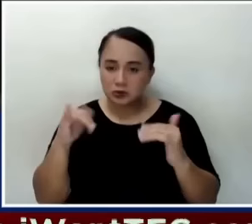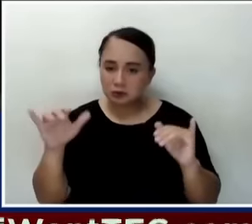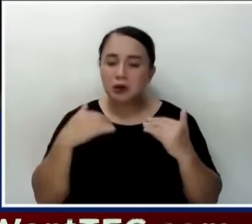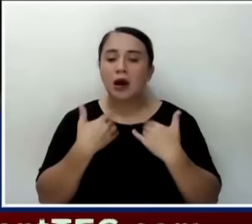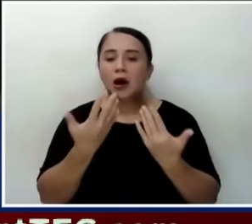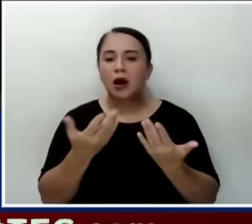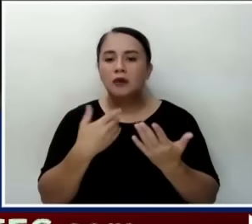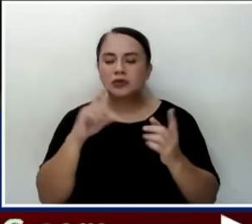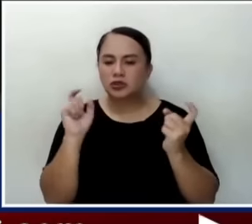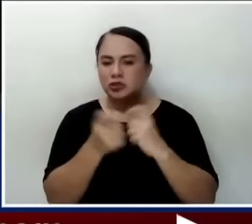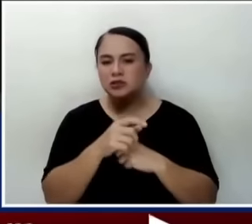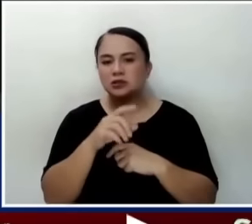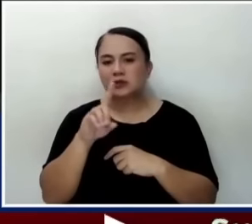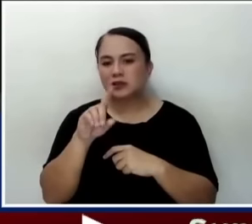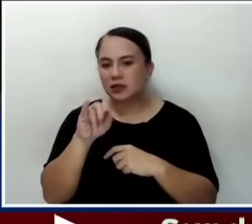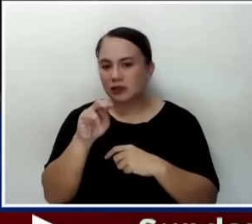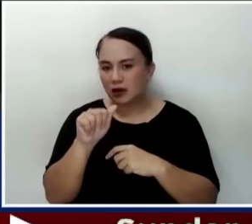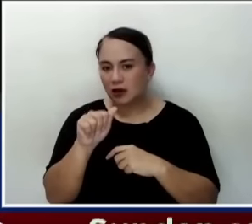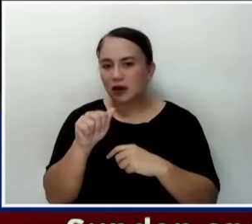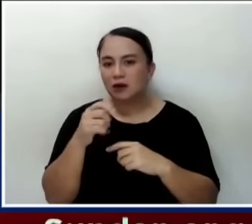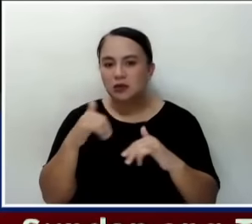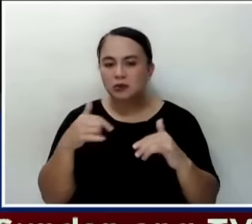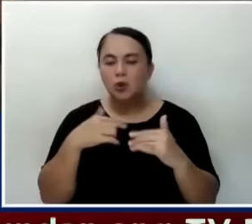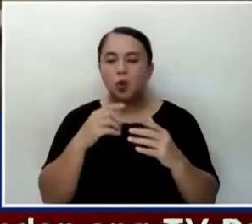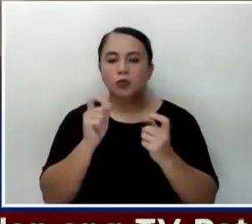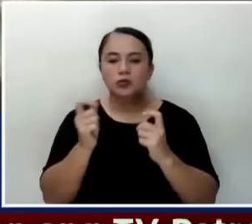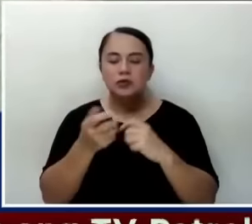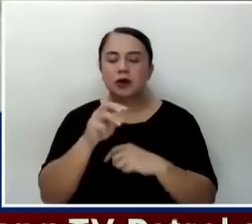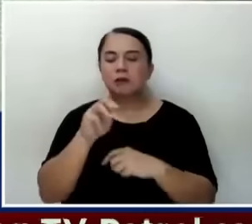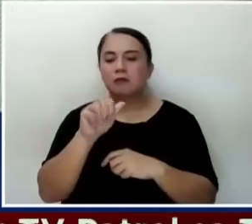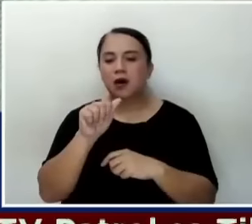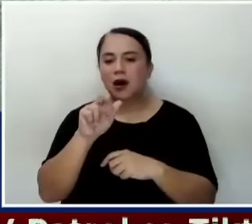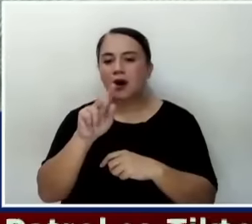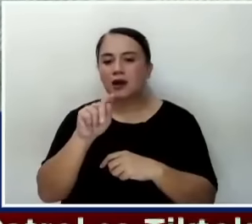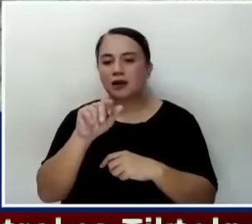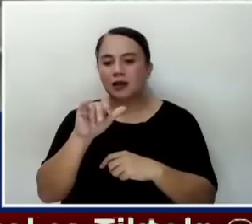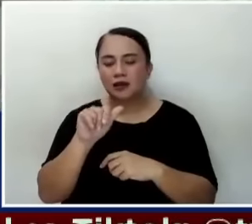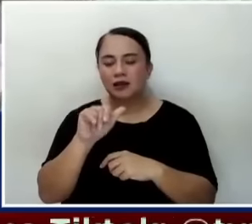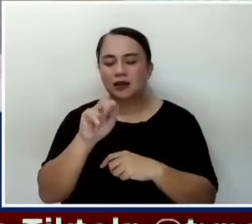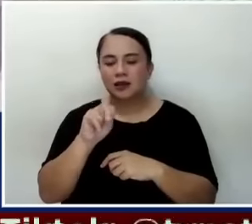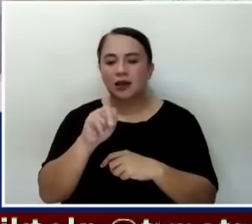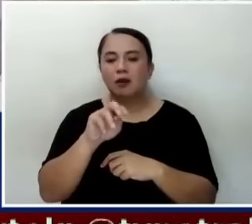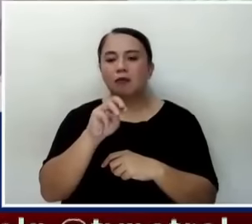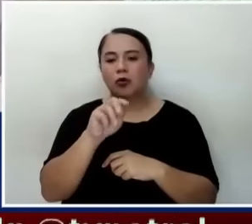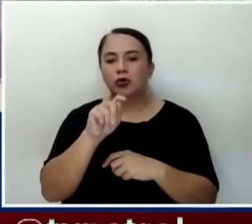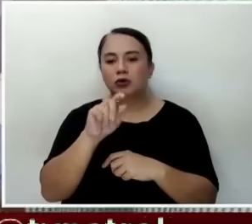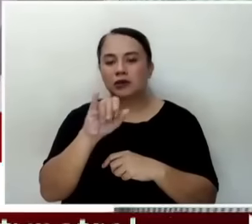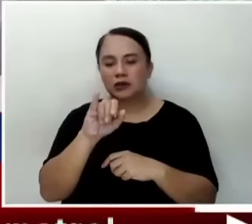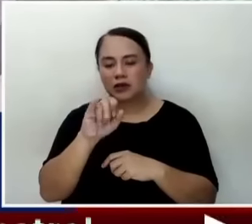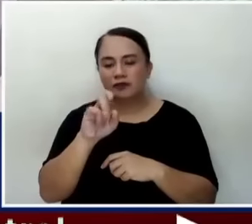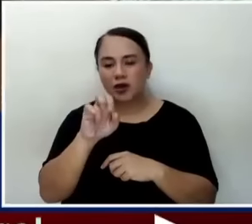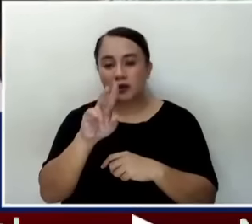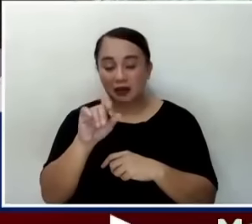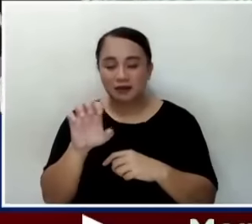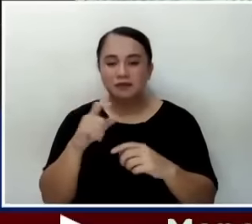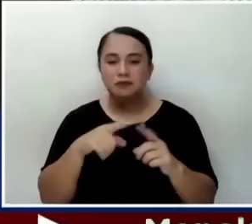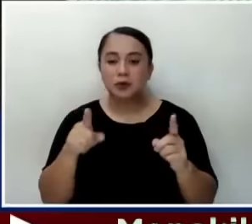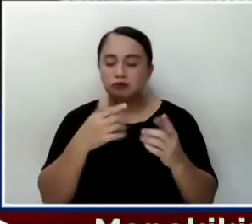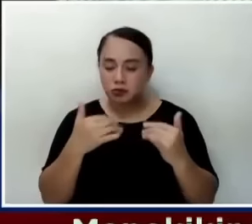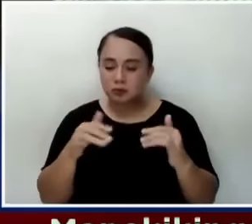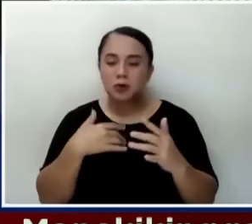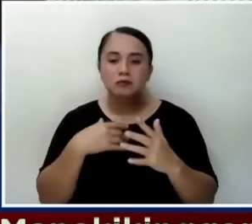Dina Bonnevie, but I was almost Marilyn Monteverde. Kahit naman dumadaan sa pagsubok ngayon, nakiramay ang